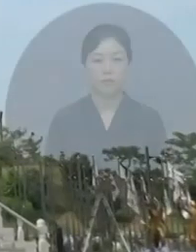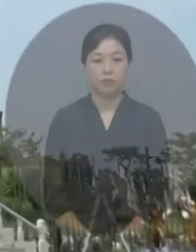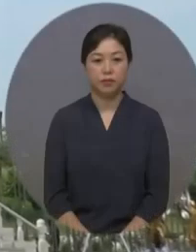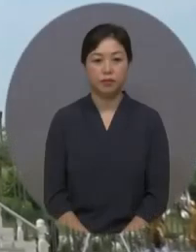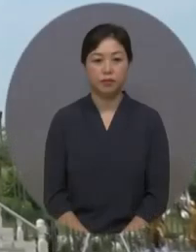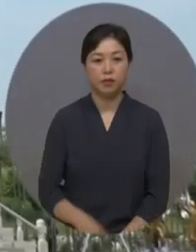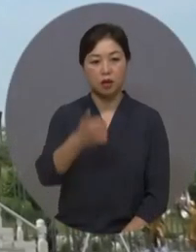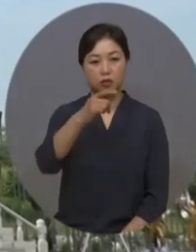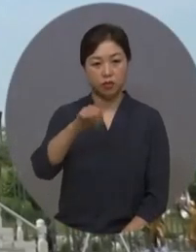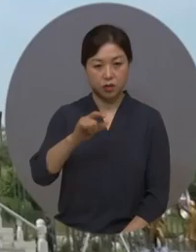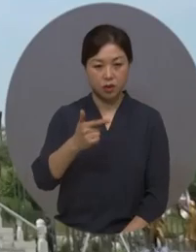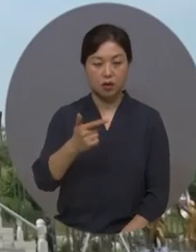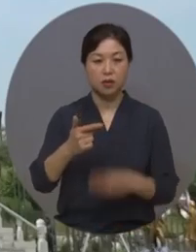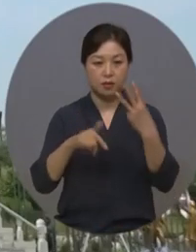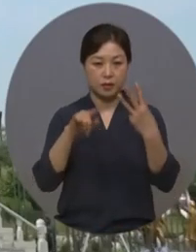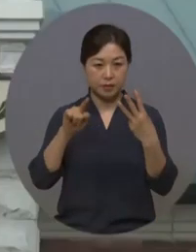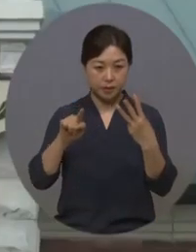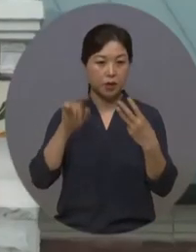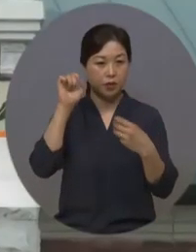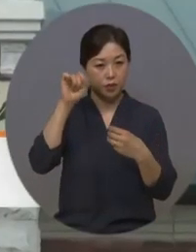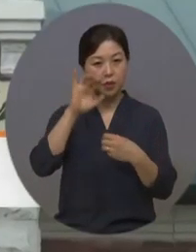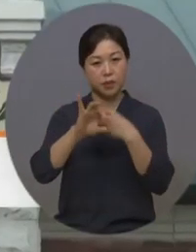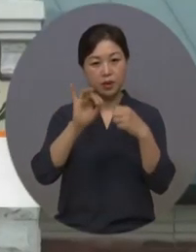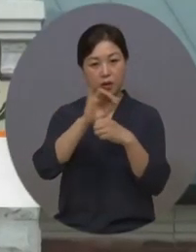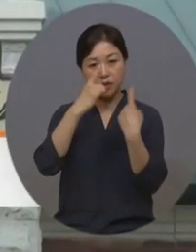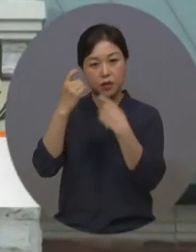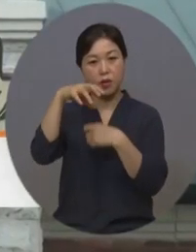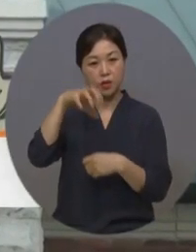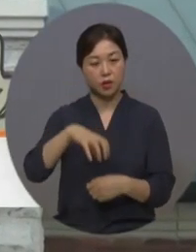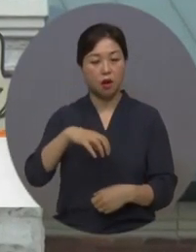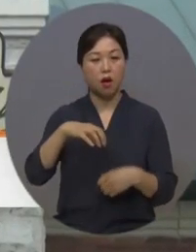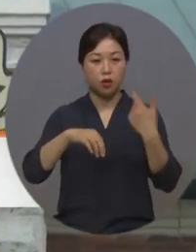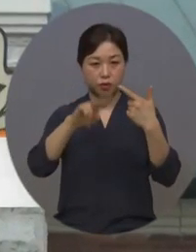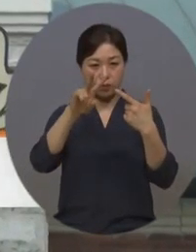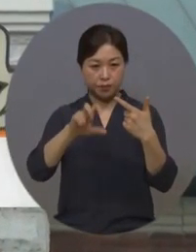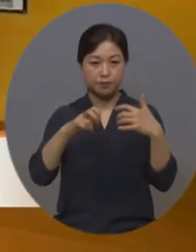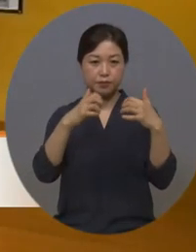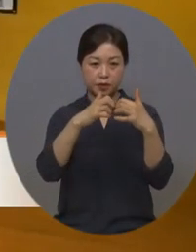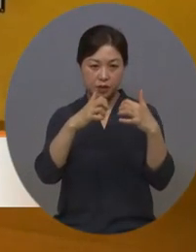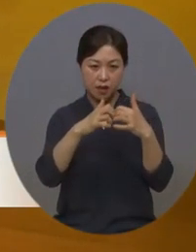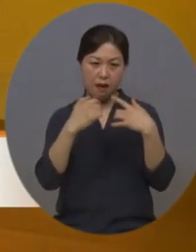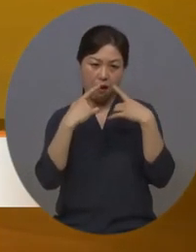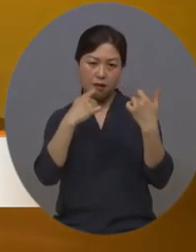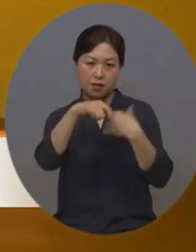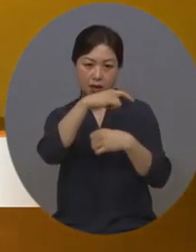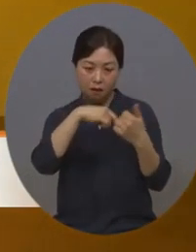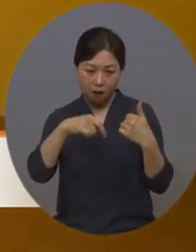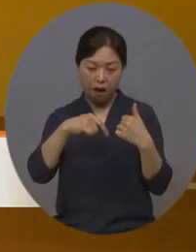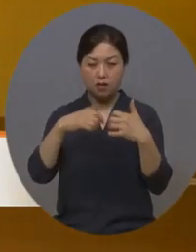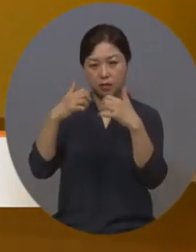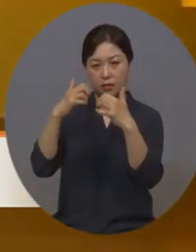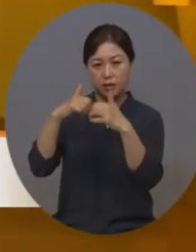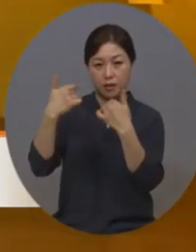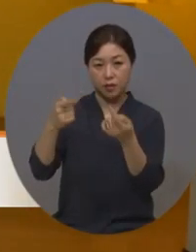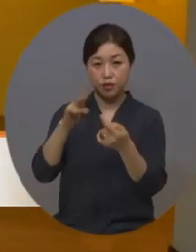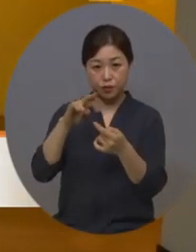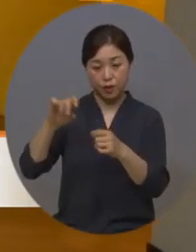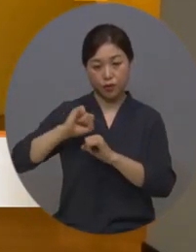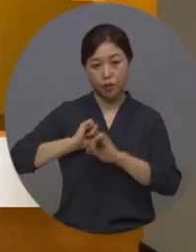군산 3.1운동 100주년 기념관에서 한국전쟁에 참혹한 현장과 치열한 전투에 참전한 유엔군의 모습이